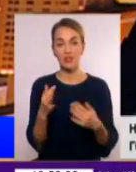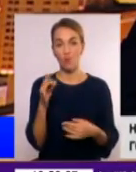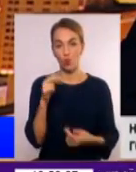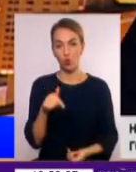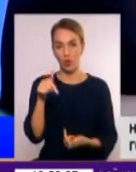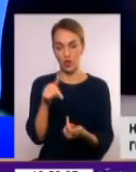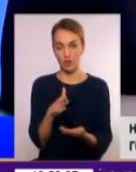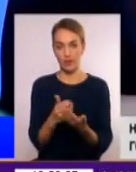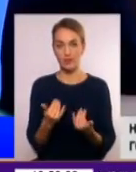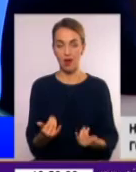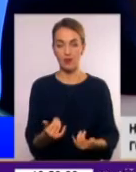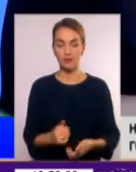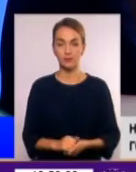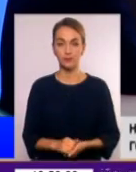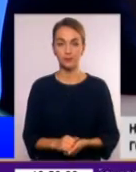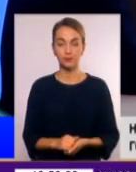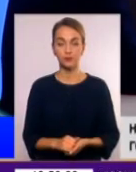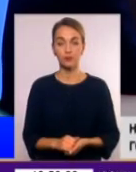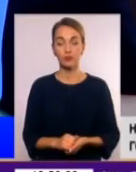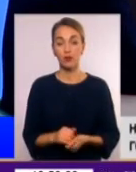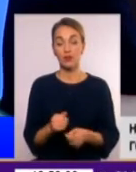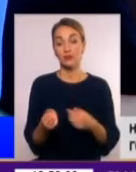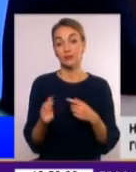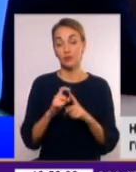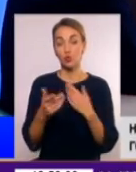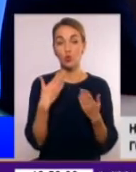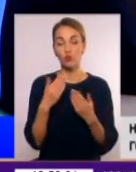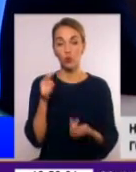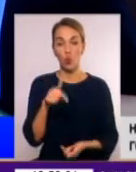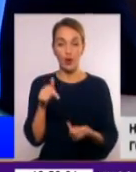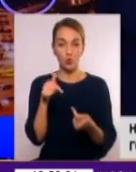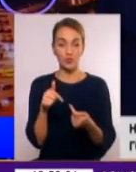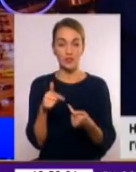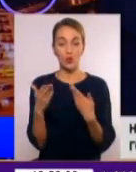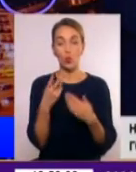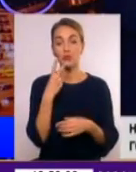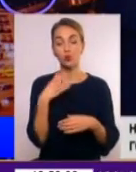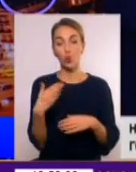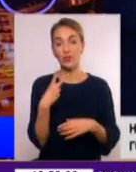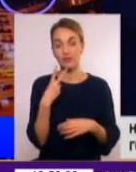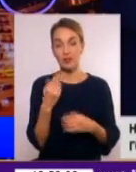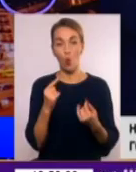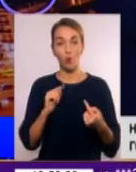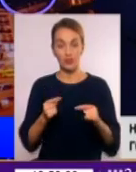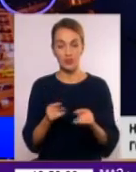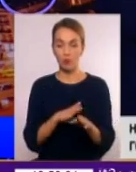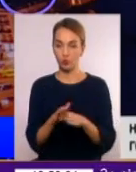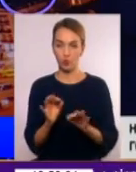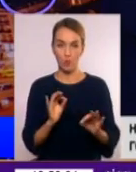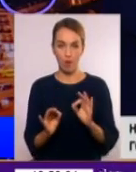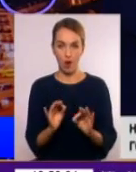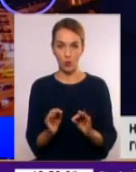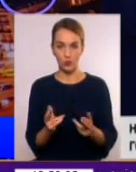доречним є зараз? Ну, стосовно доречності, тут знов-таки мова йде, з якої сторони дивитися. Скажімо, для опозиції це є абсолютно нормально.